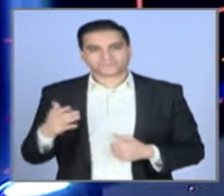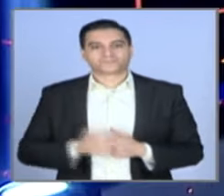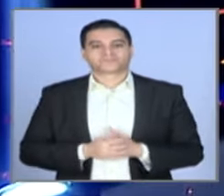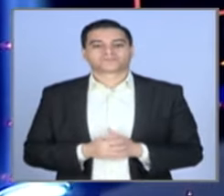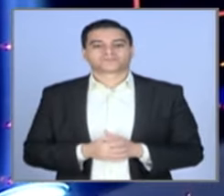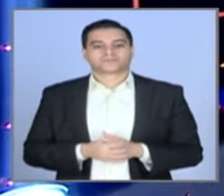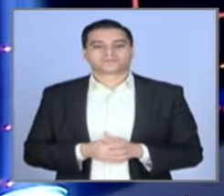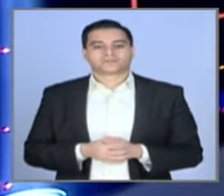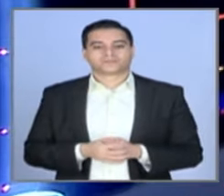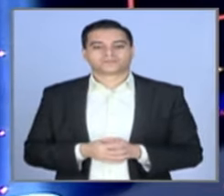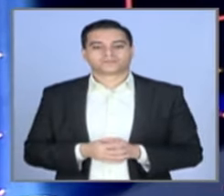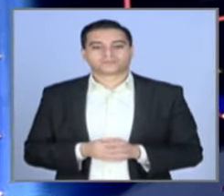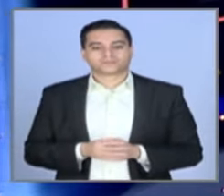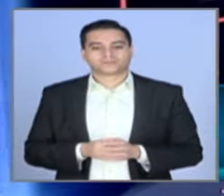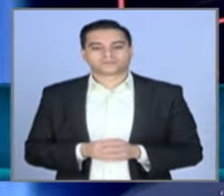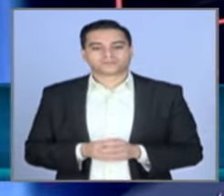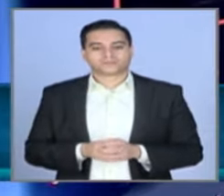هو: